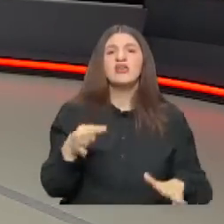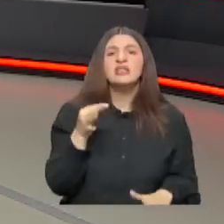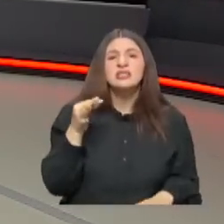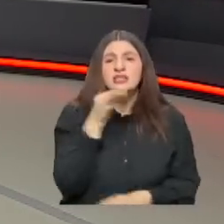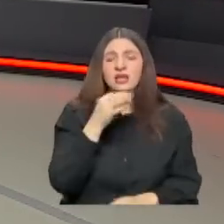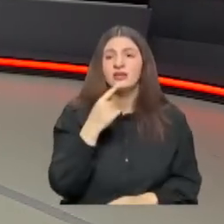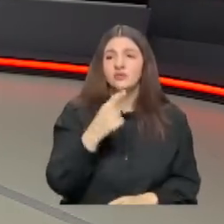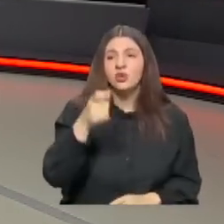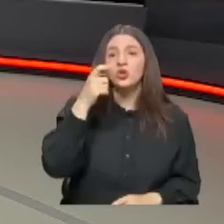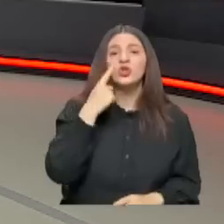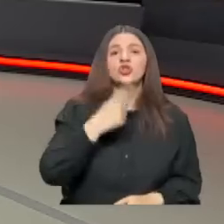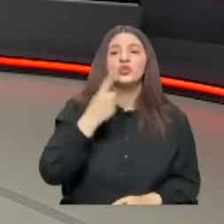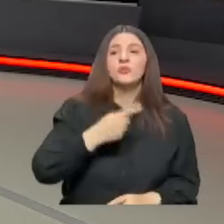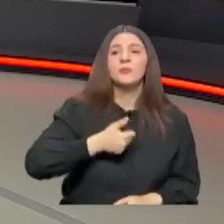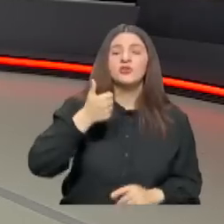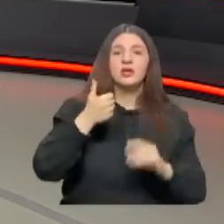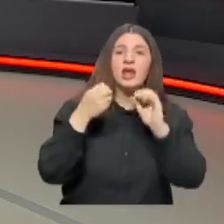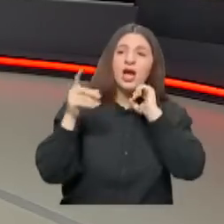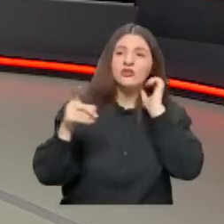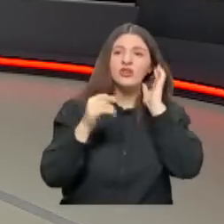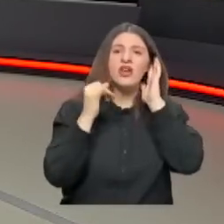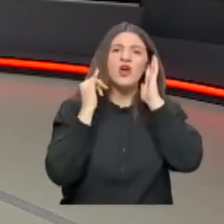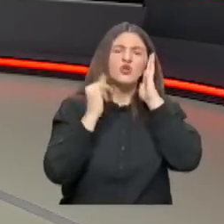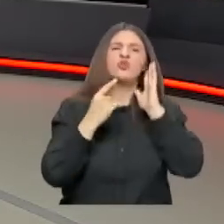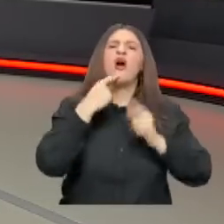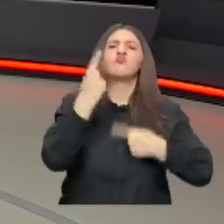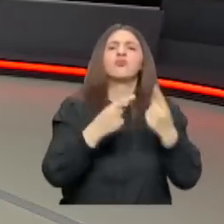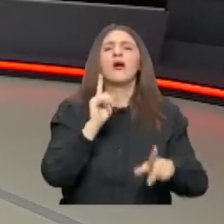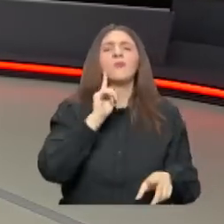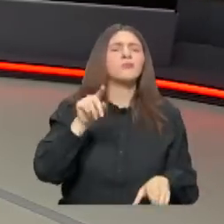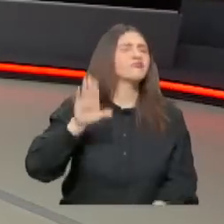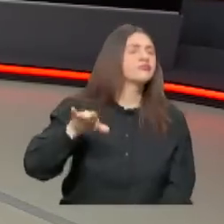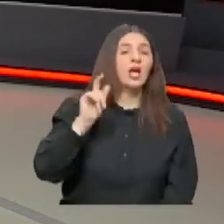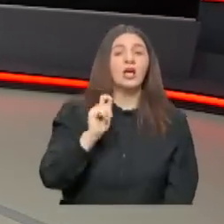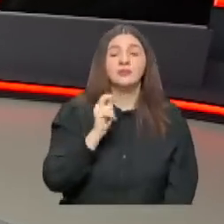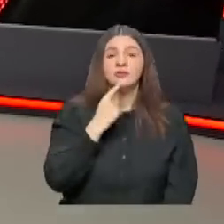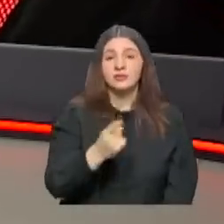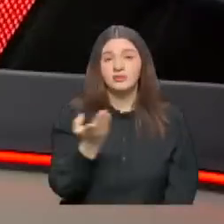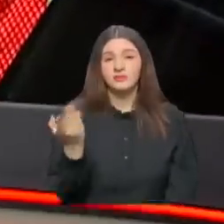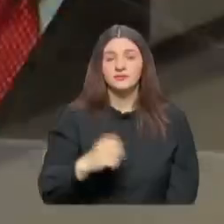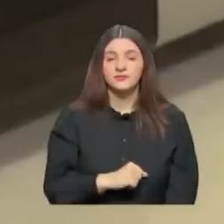eşiğinde demişti. Cumhurbaşkanı Erdoğan felaket tellallarını aldırmayın dedi.